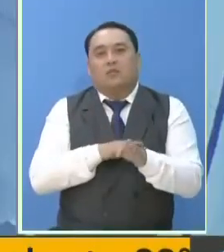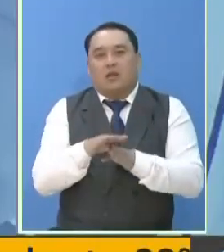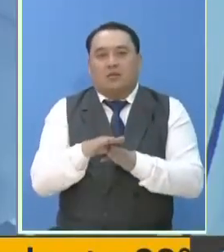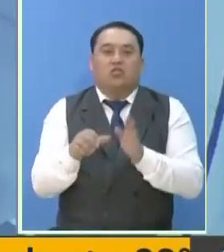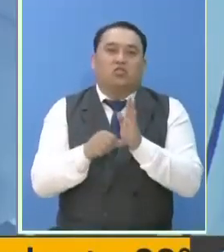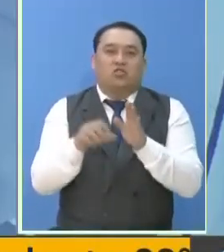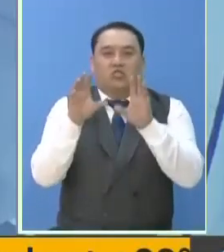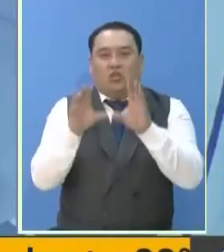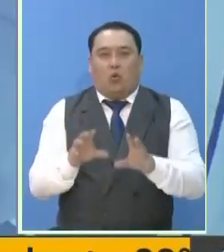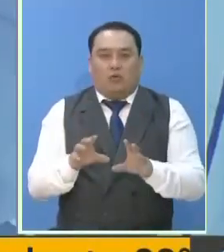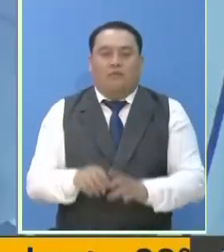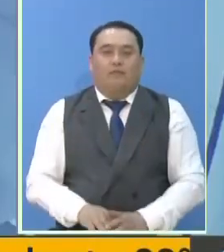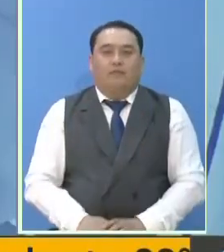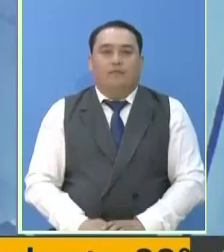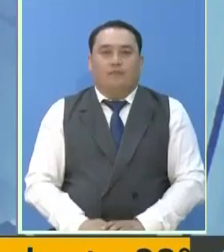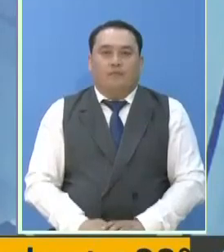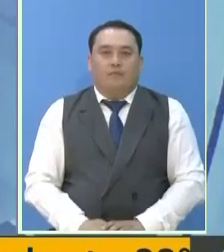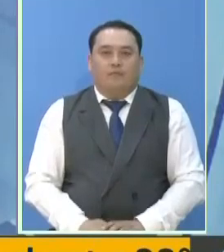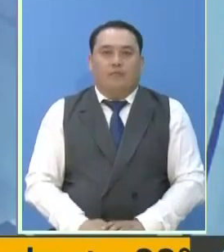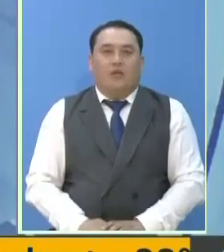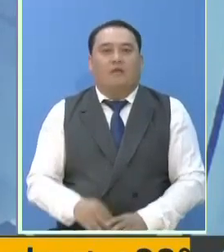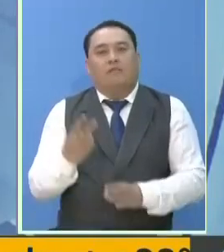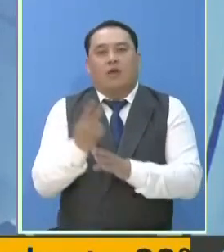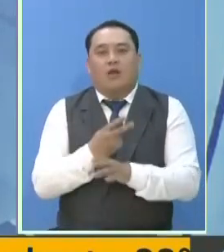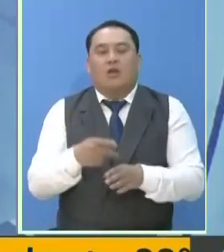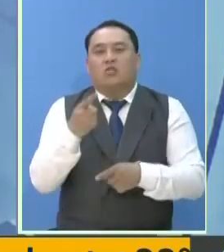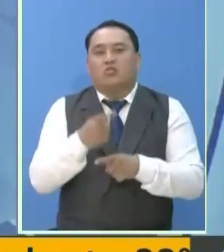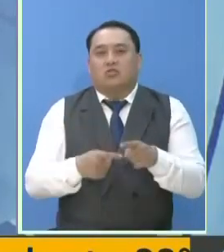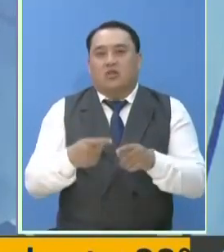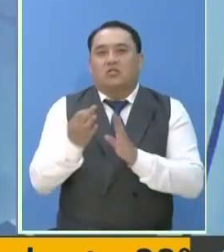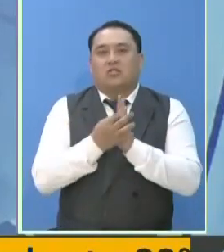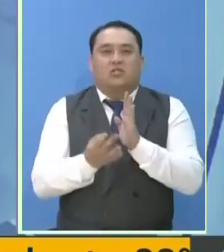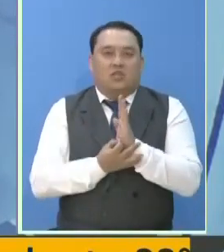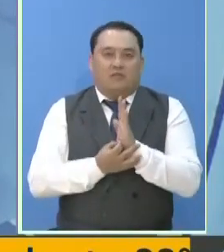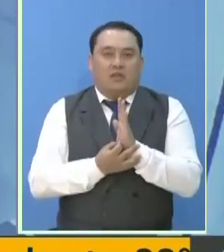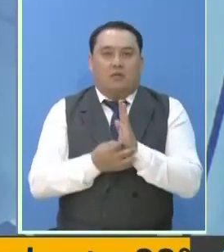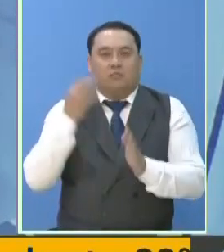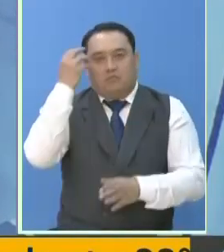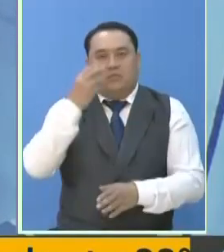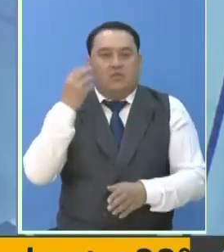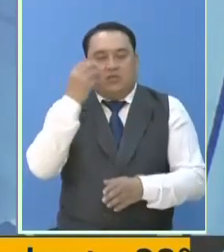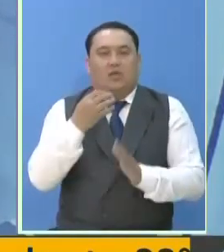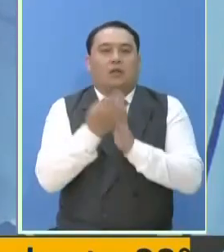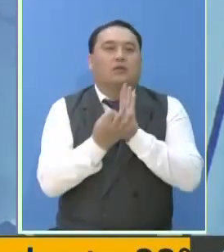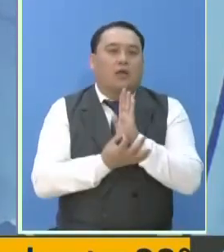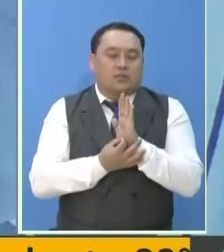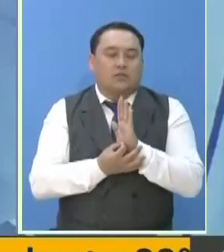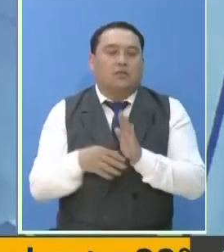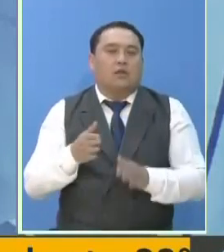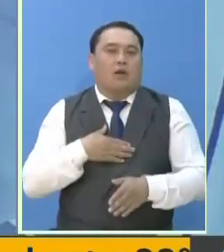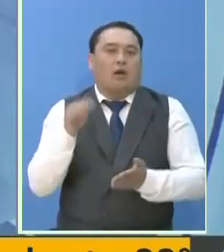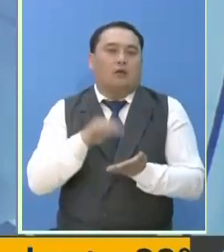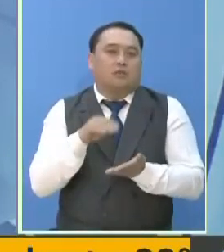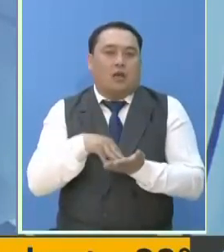6 законов идет. А вторая часть тестирования – это психотест, мы называем,